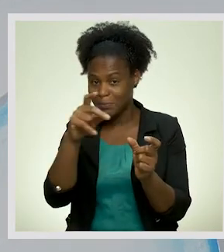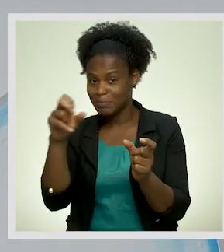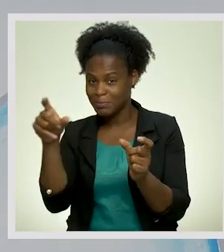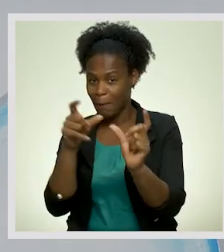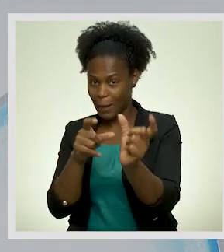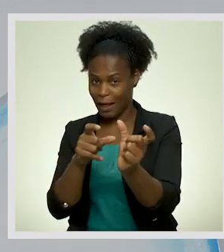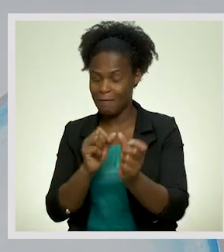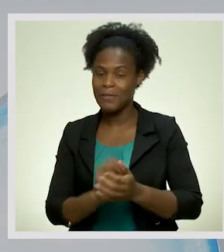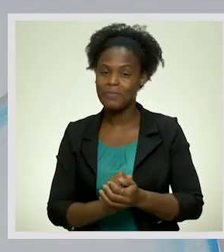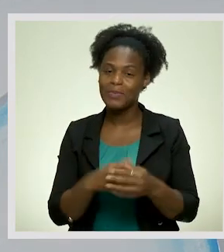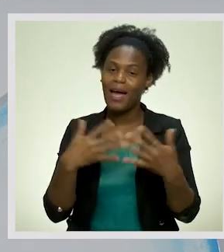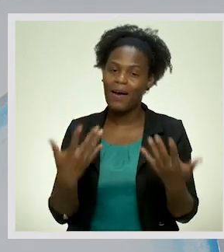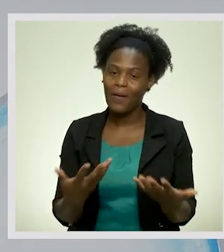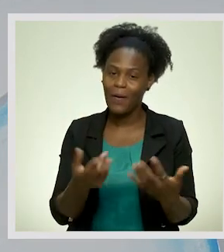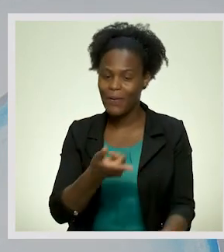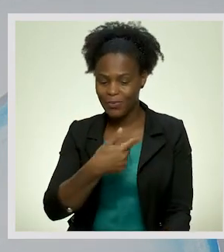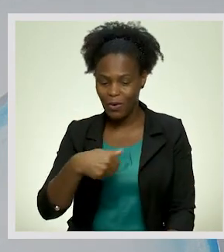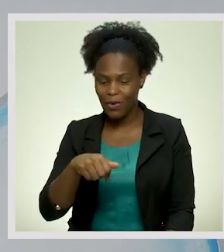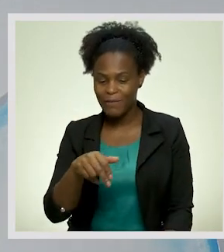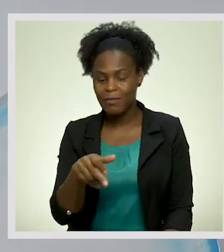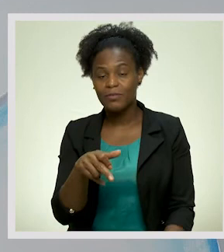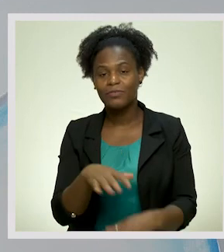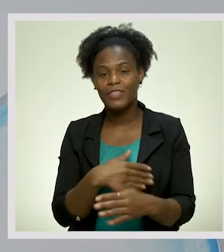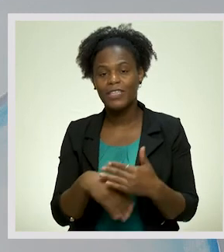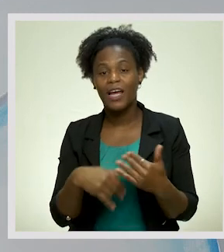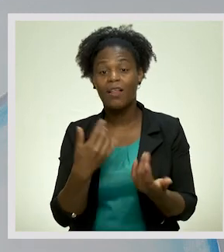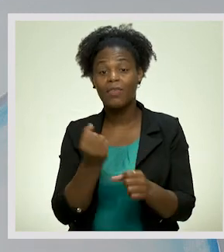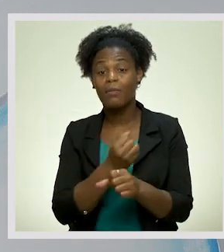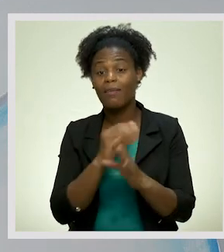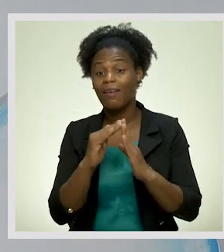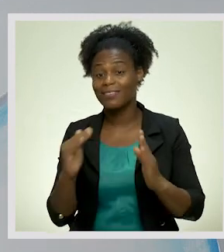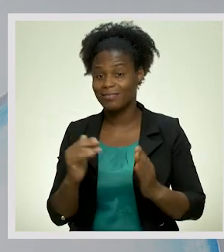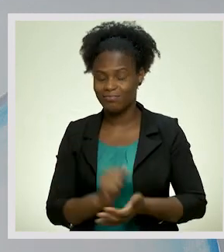va passer au devoir.